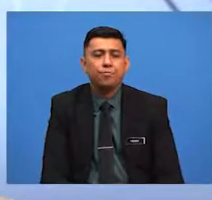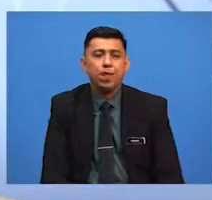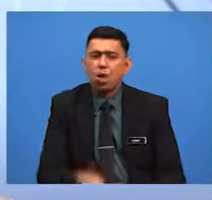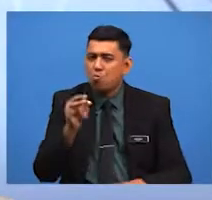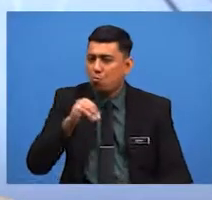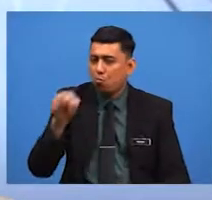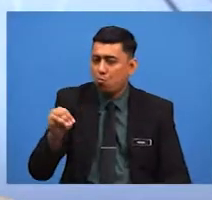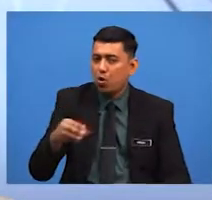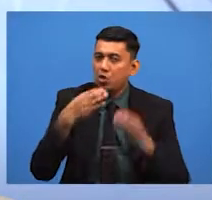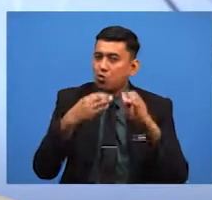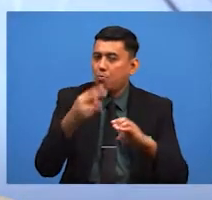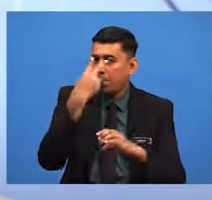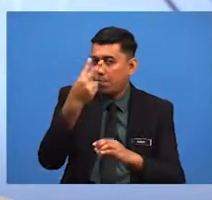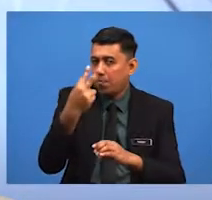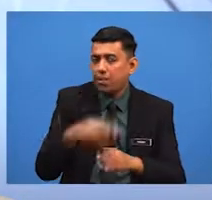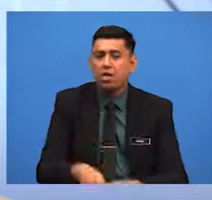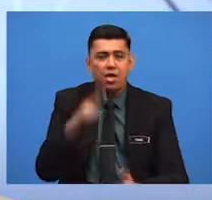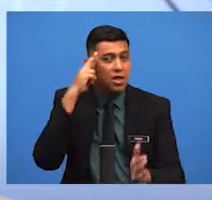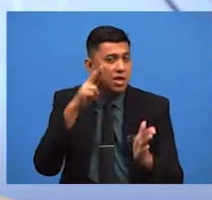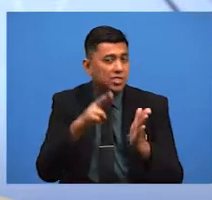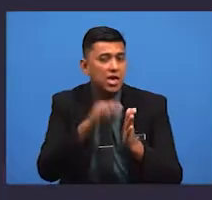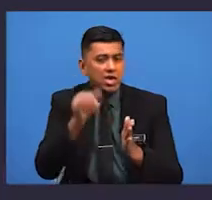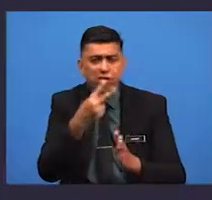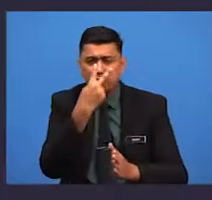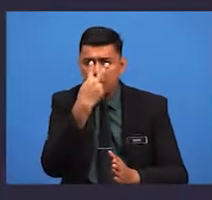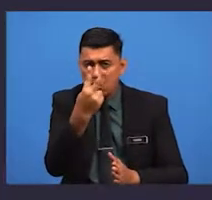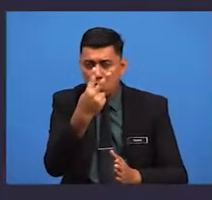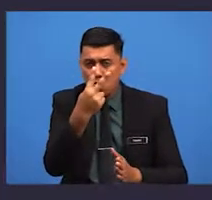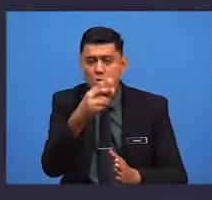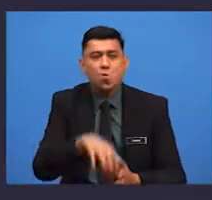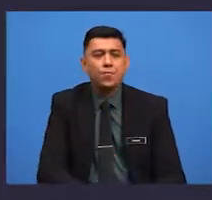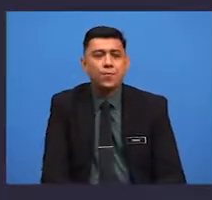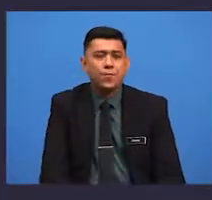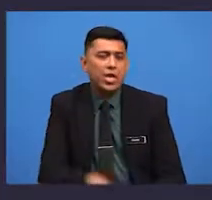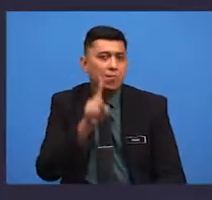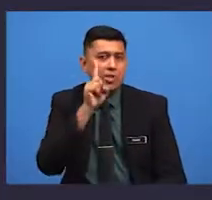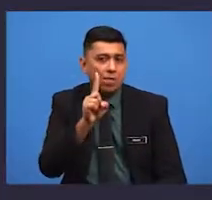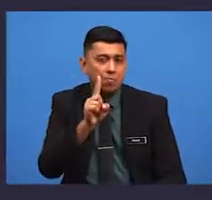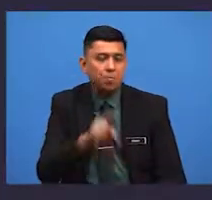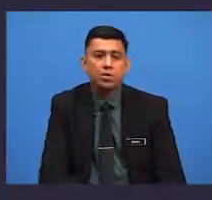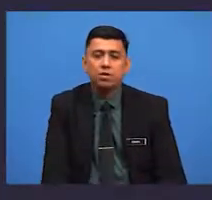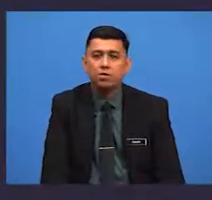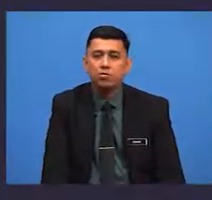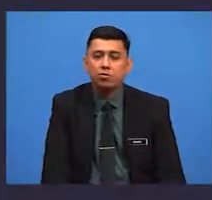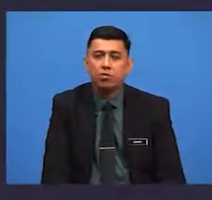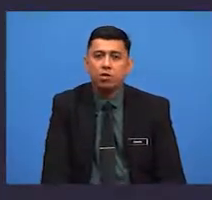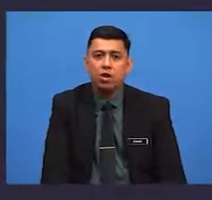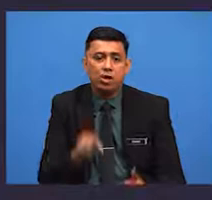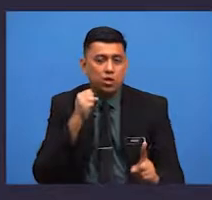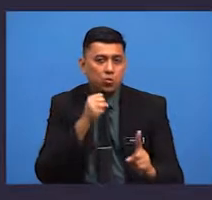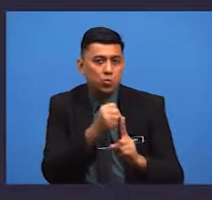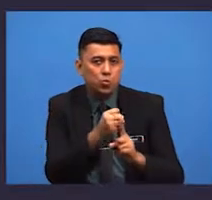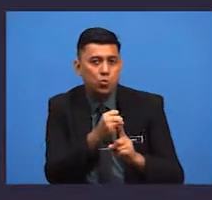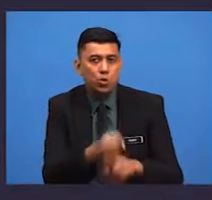Murid-murid, cuba lihat rajah yang dipaparkan. Rajah yang pertama adalah sudukot